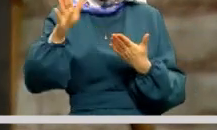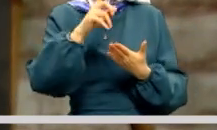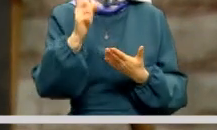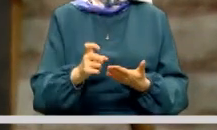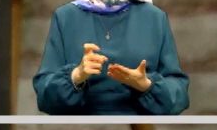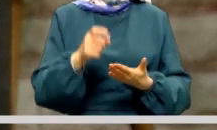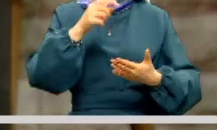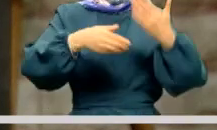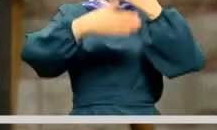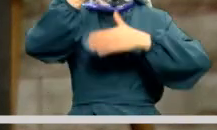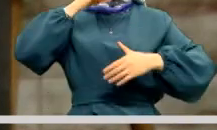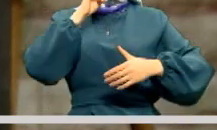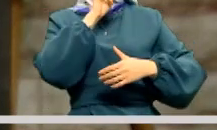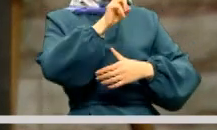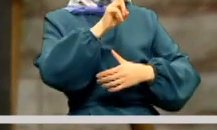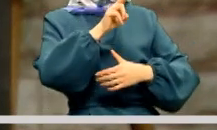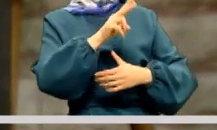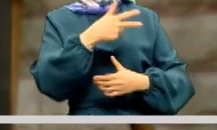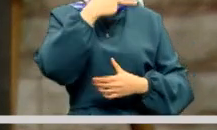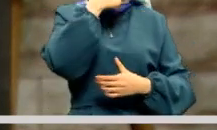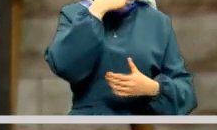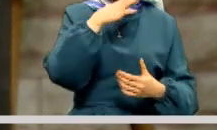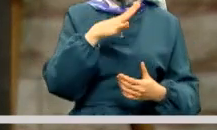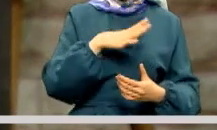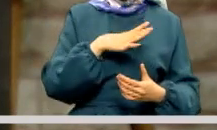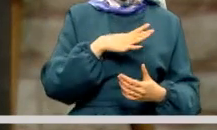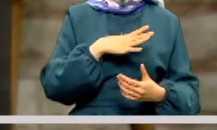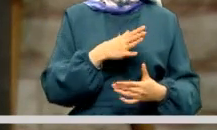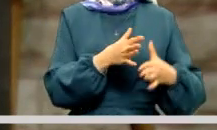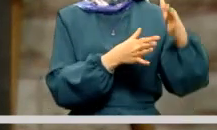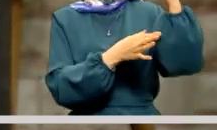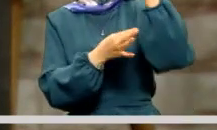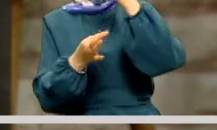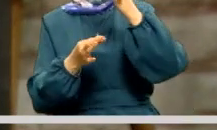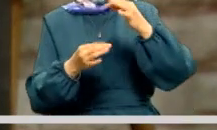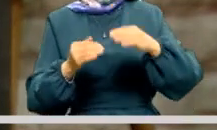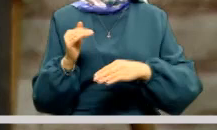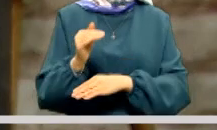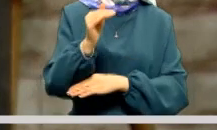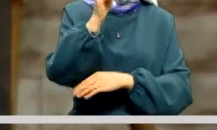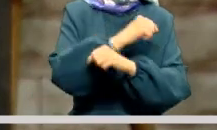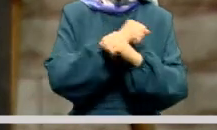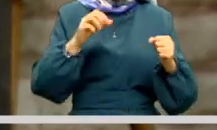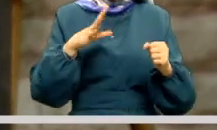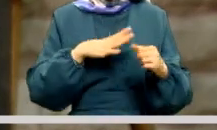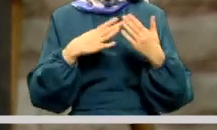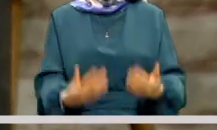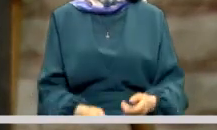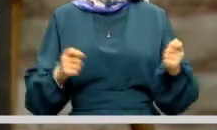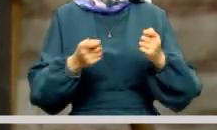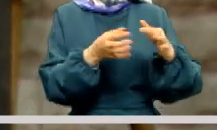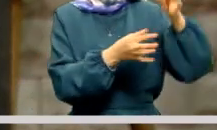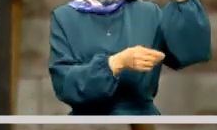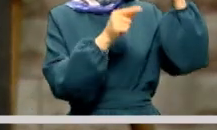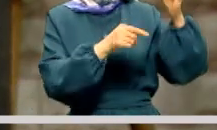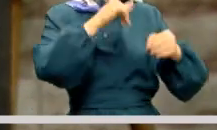ekranlarda gördüğümüz zaman canımız acıyor yani İnsanların hayatına kastediyoruz veya çalıştırdığımız işçimizin hakkını